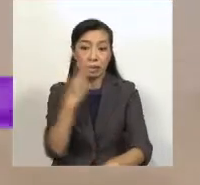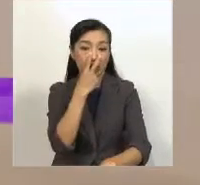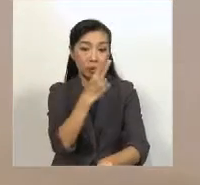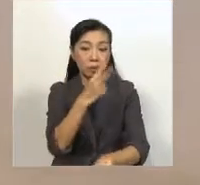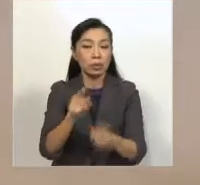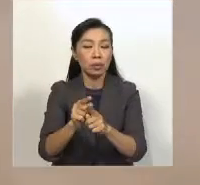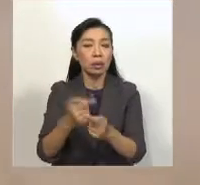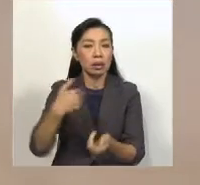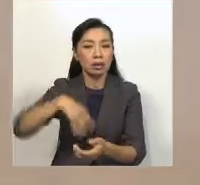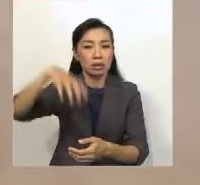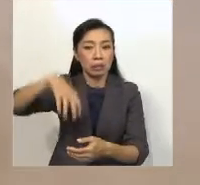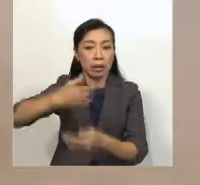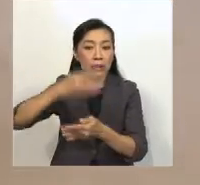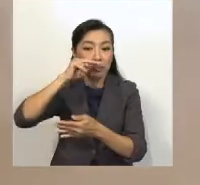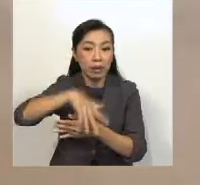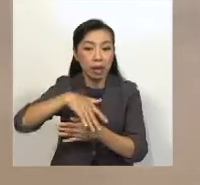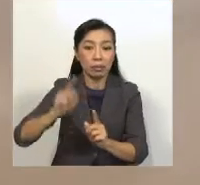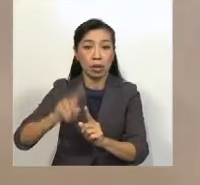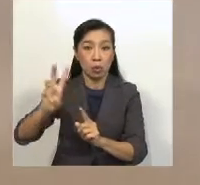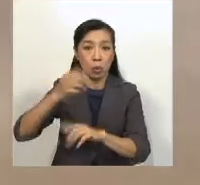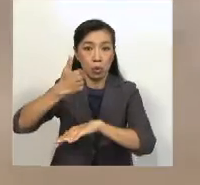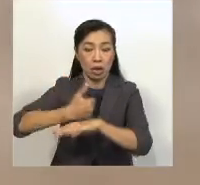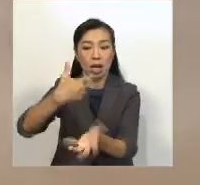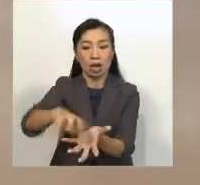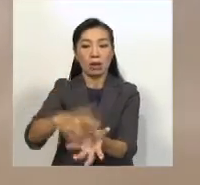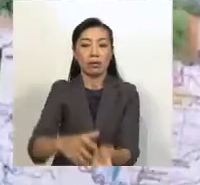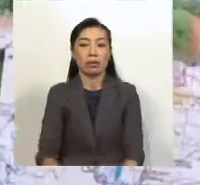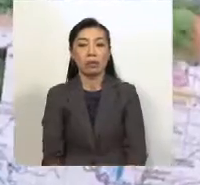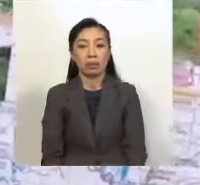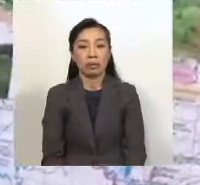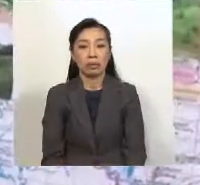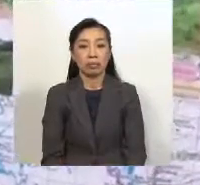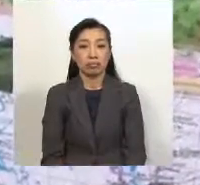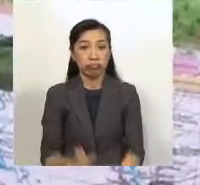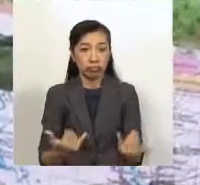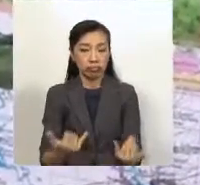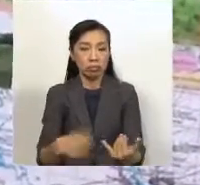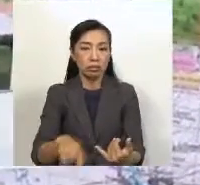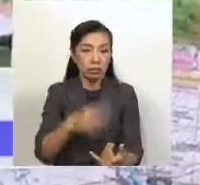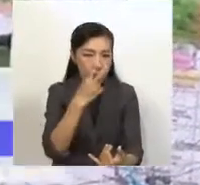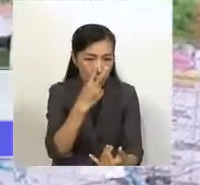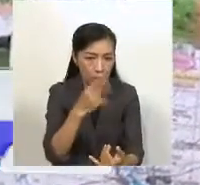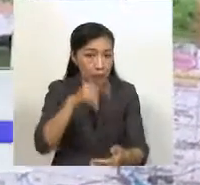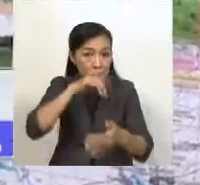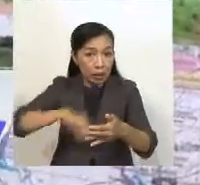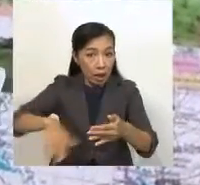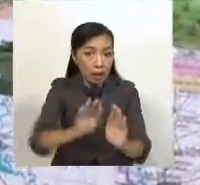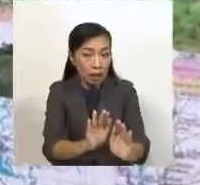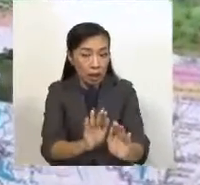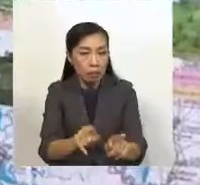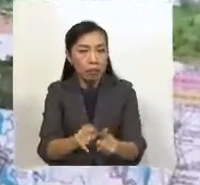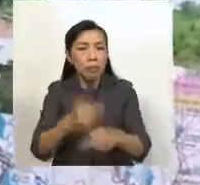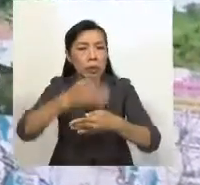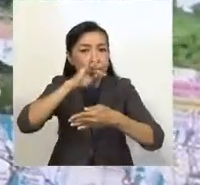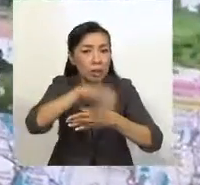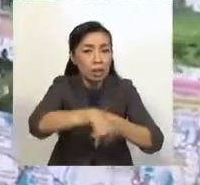ติมจากทางผู้อำนวยการสำนักงานชลประทานที่6ค่ะ พื้นที่ในตอนนี้ก็คืออ่างเก็บน้ำที่เขื่อนลำป